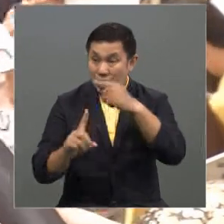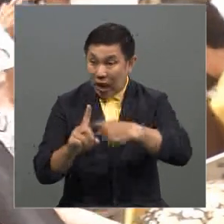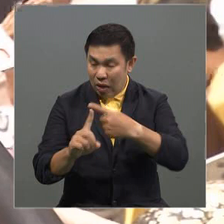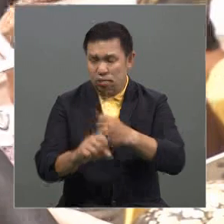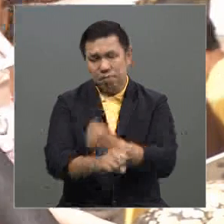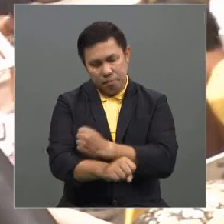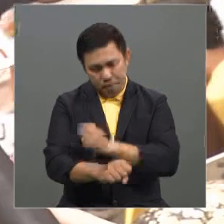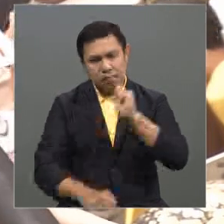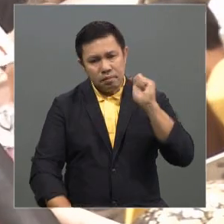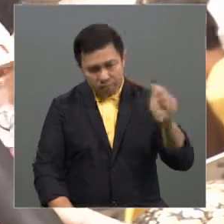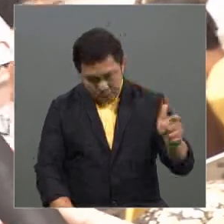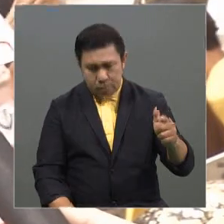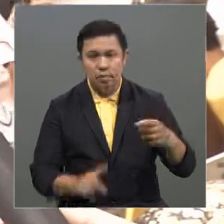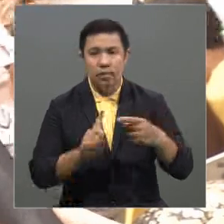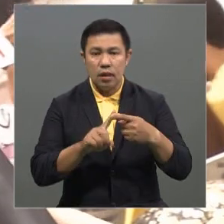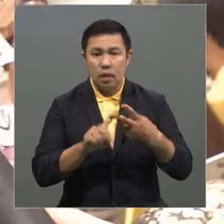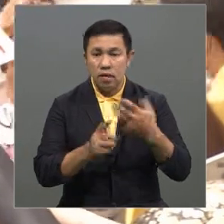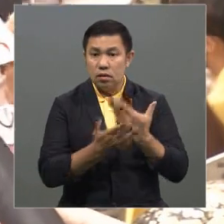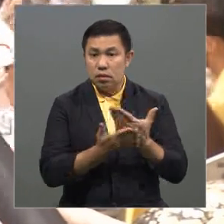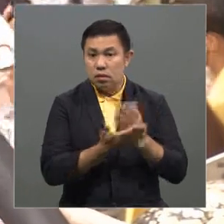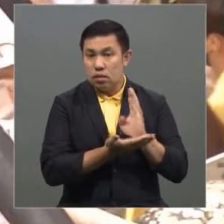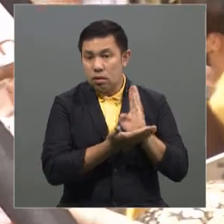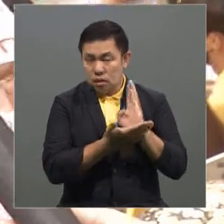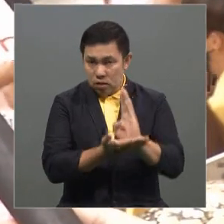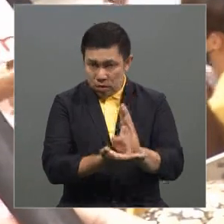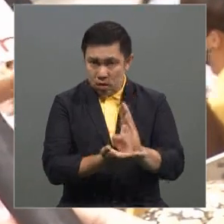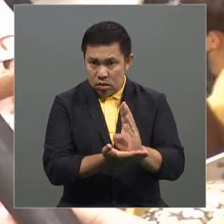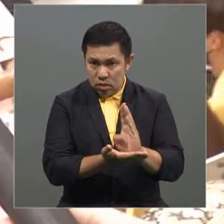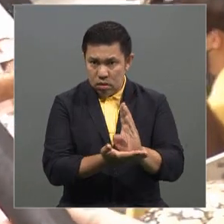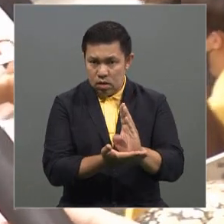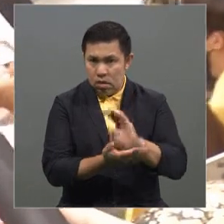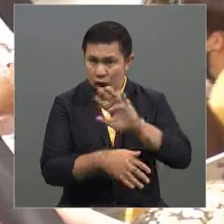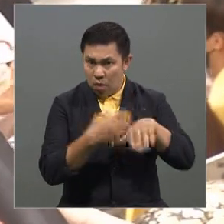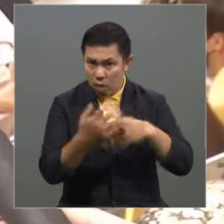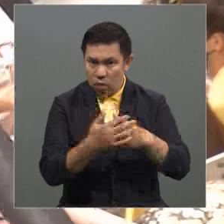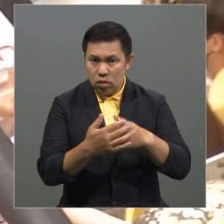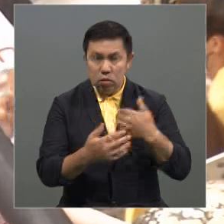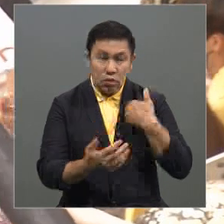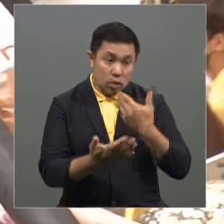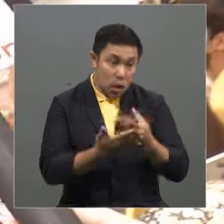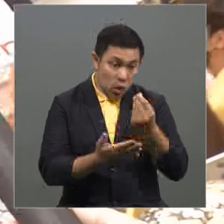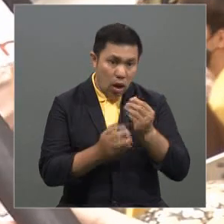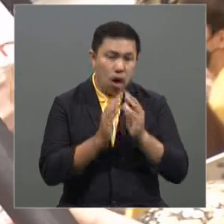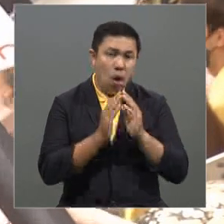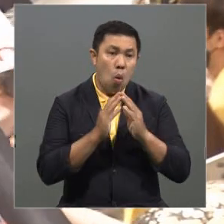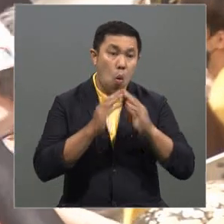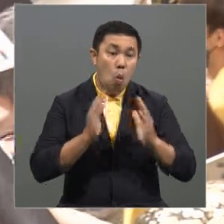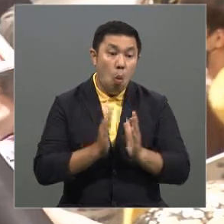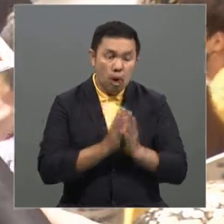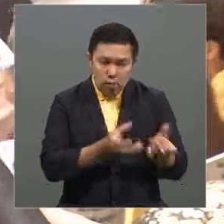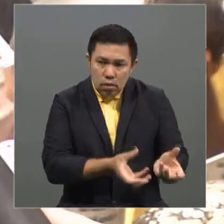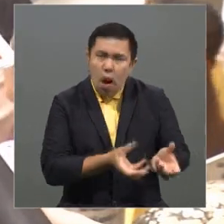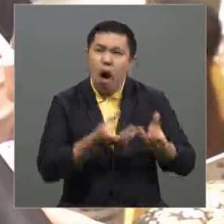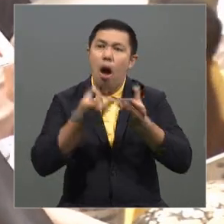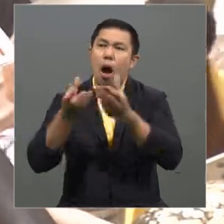เหมือนกันแล้วก็นอกจากนี้แล้วเงินที่มาบริจาคเนี่ยส่วนทั้งหมดเนี่ยที่มาบริจาคได้เท่าไหร่เราจะถวายวัดก่อนนะครับแล้ว